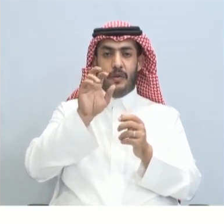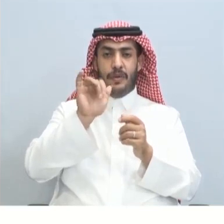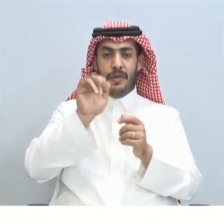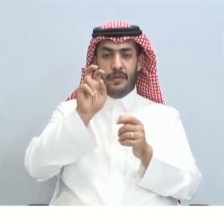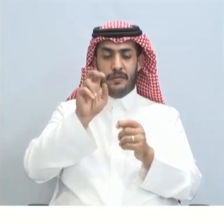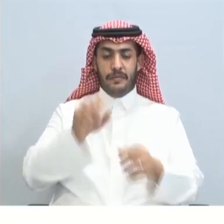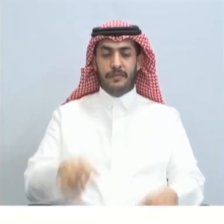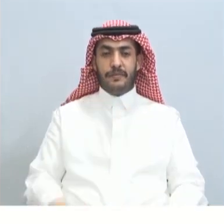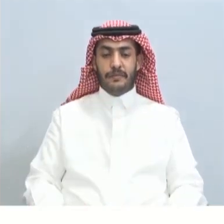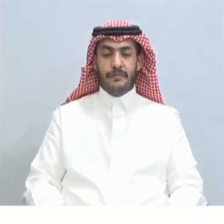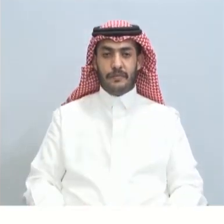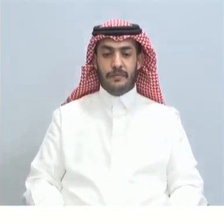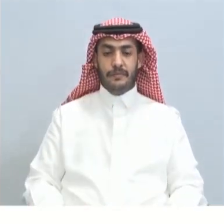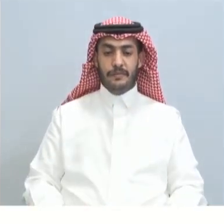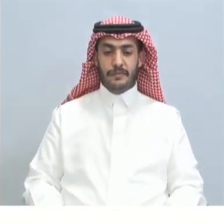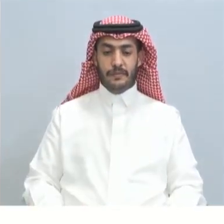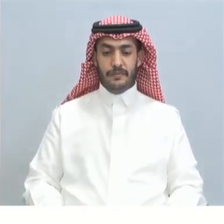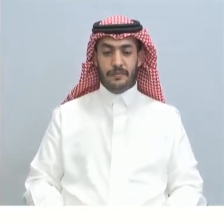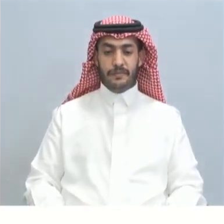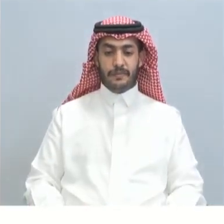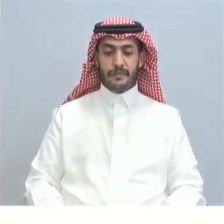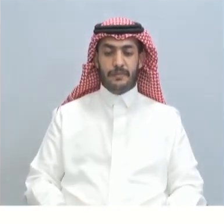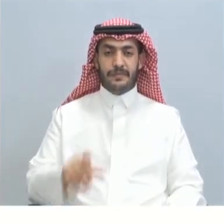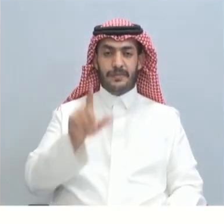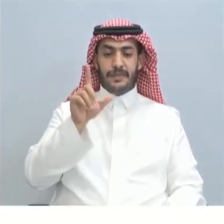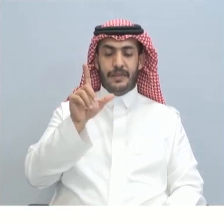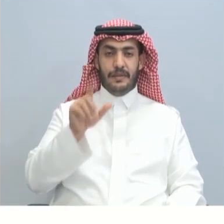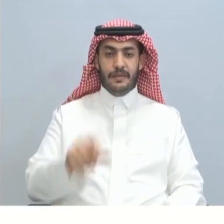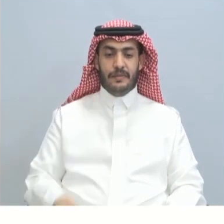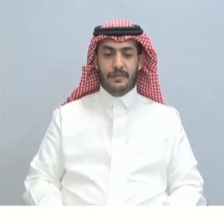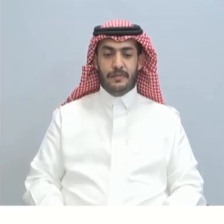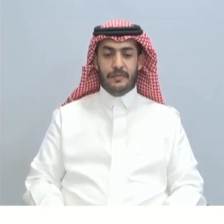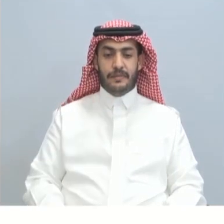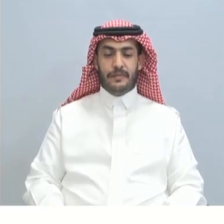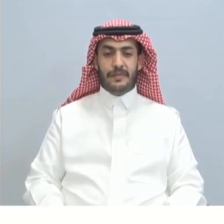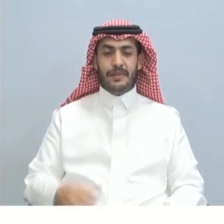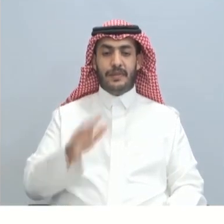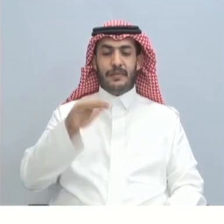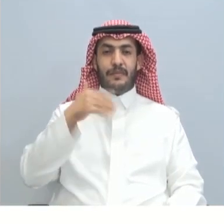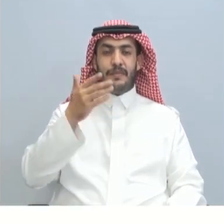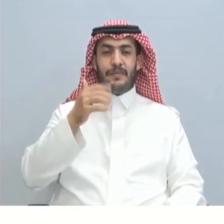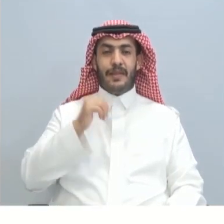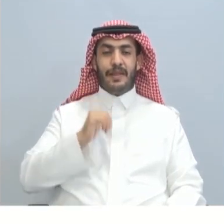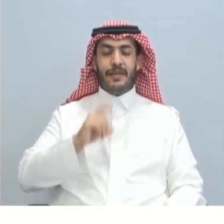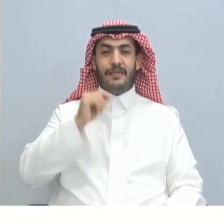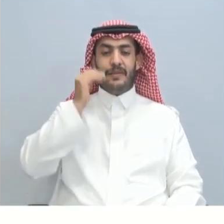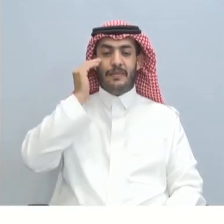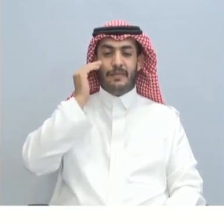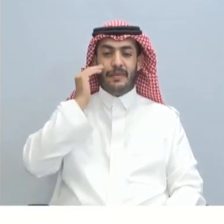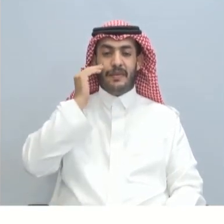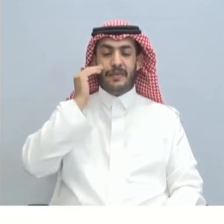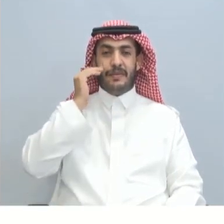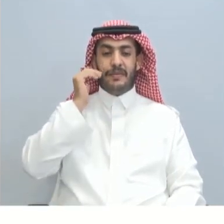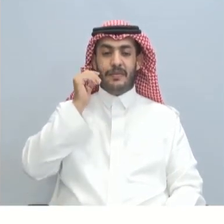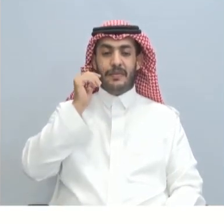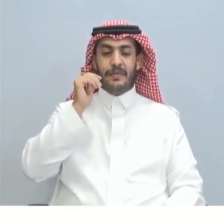النوويه احسن احسنتم بارك الله فيكم الاجابه صحيحه بعد ذلك عزيزي الطالب عزيزتي